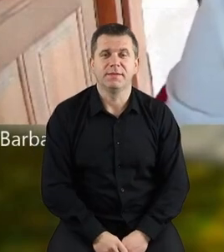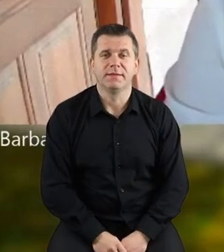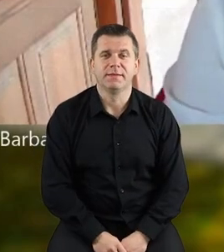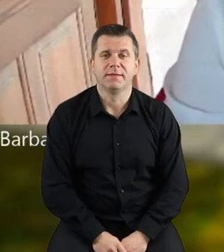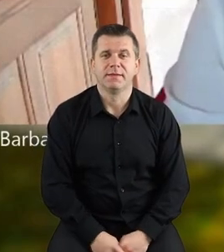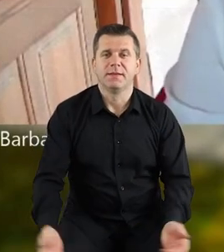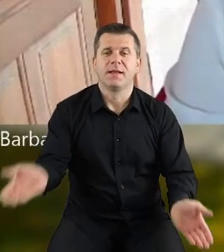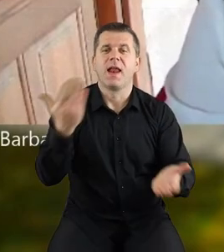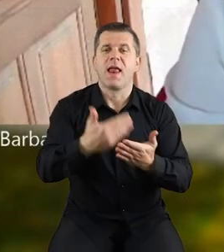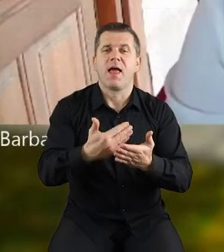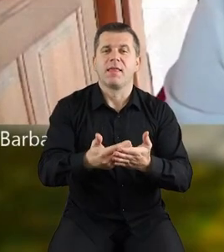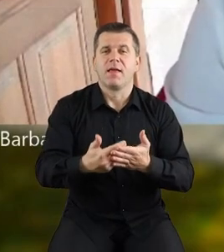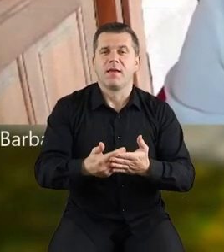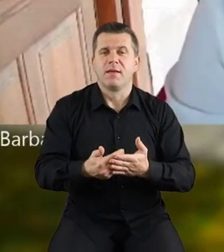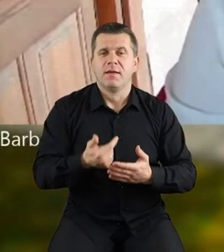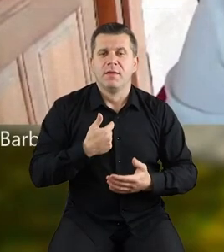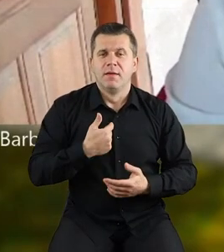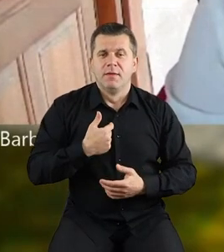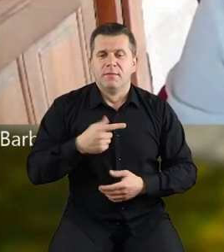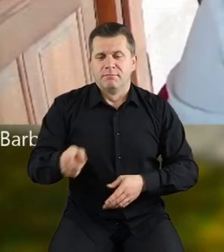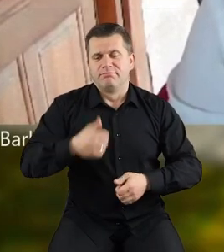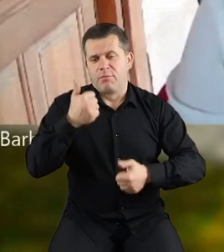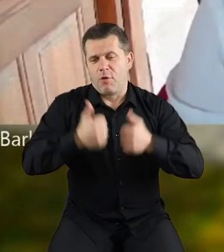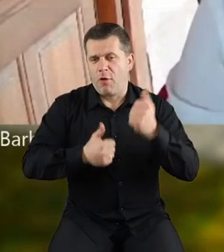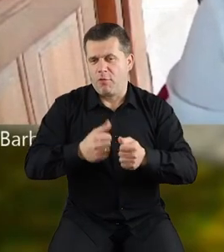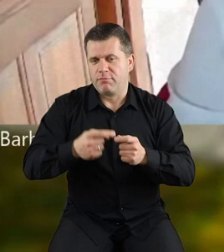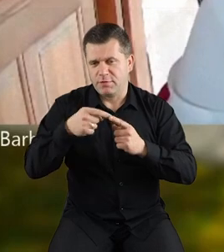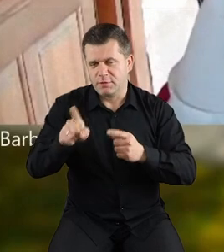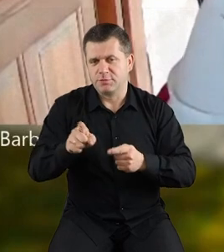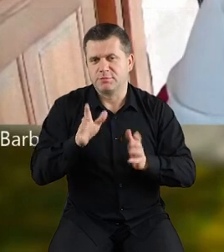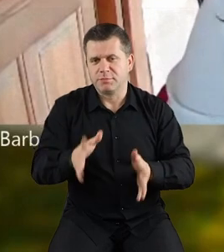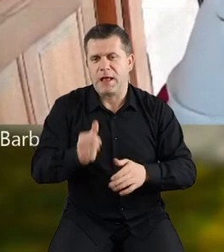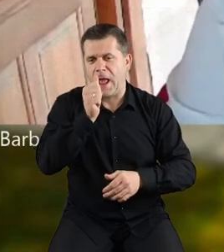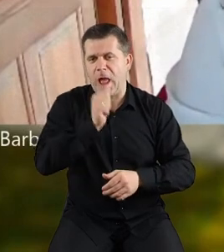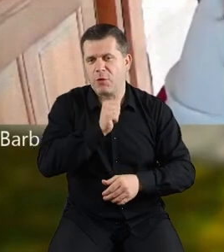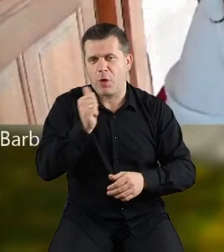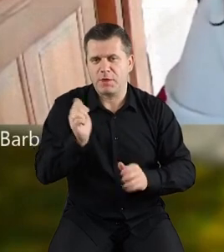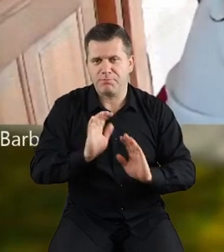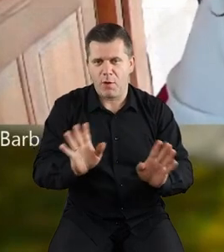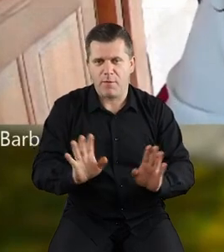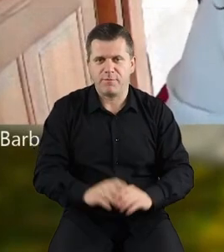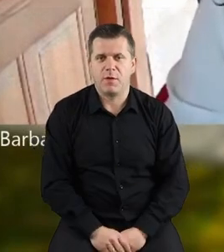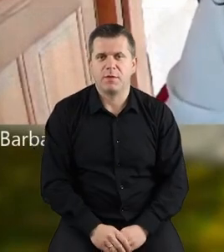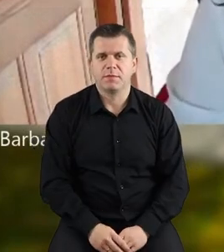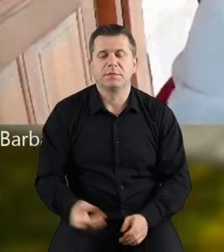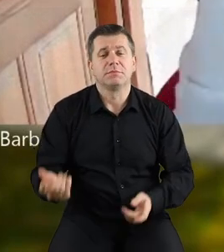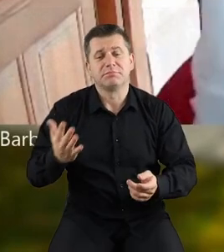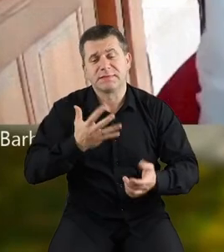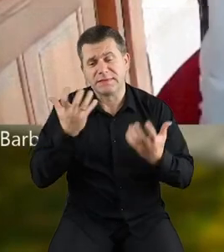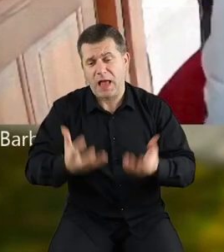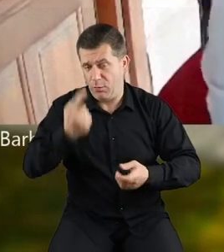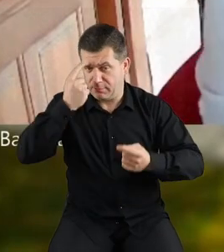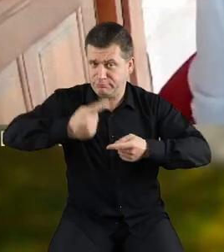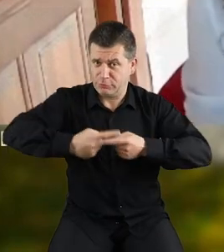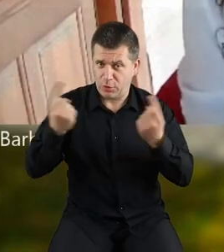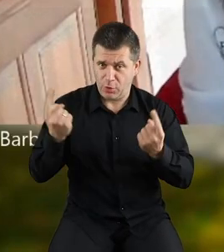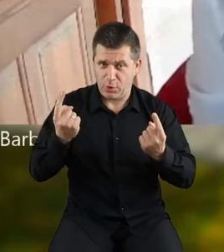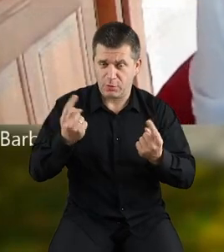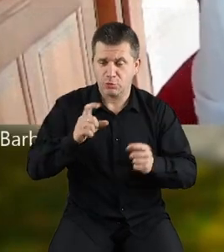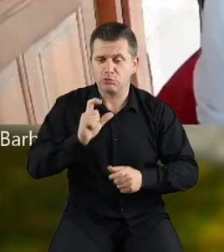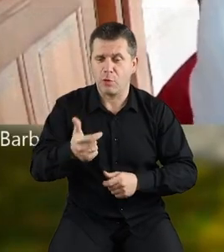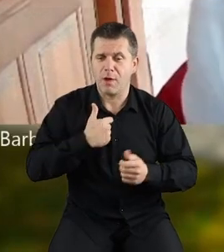radę. Dlatego wysłałam Bubę na konkurs zupełnie przecież anonimowo, żeby się przekonać,